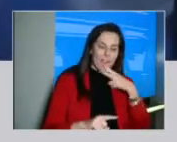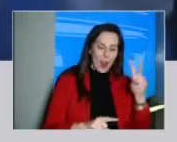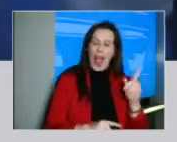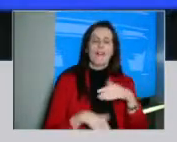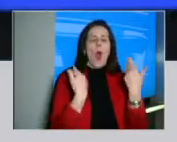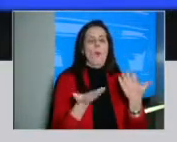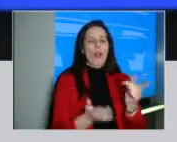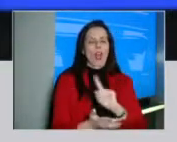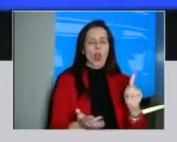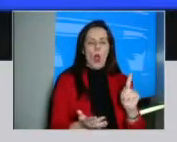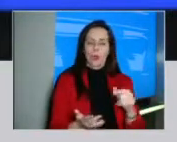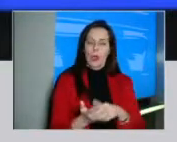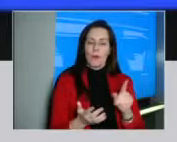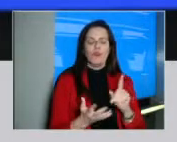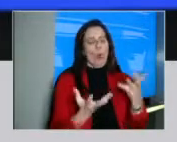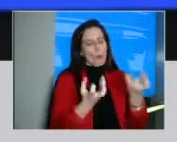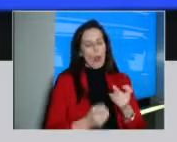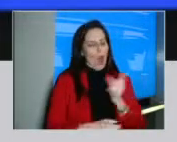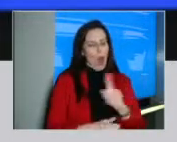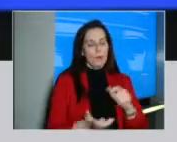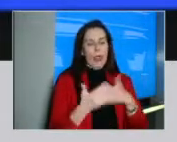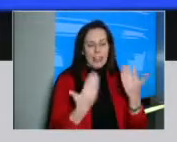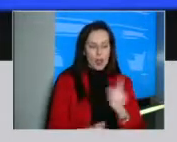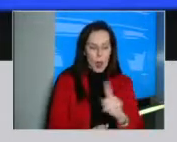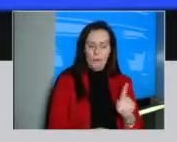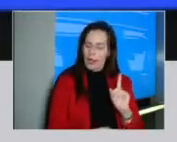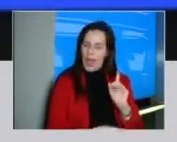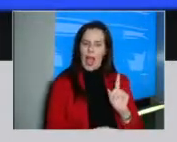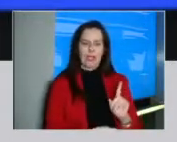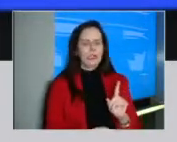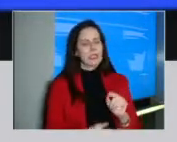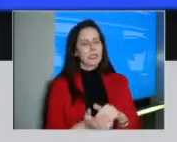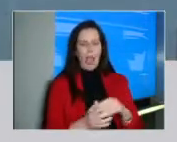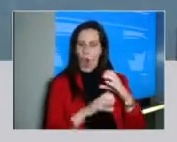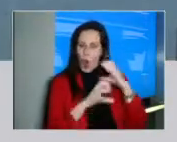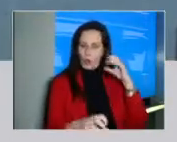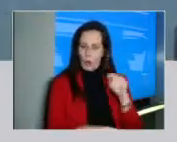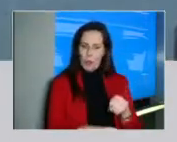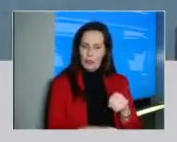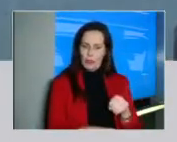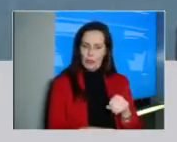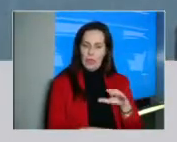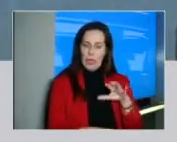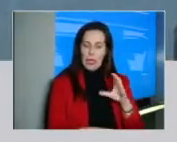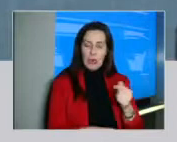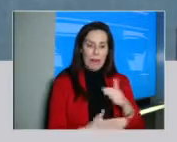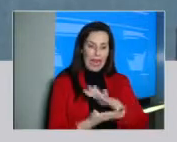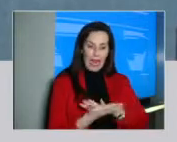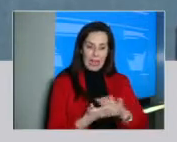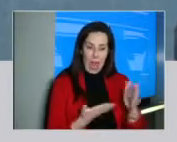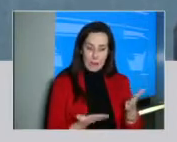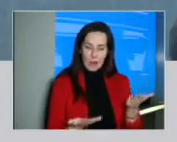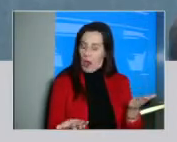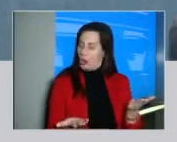אבל אל תיתן לו מתנות על מנת לקנות את דעתו. אוקיי. אז בעצם האוטובוס הזה, אם הוא מחולק בחינם לצורך